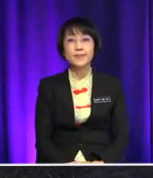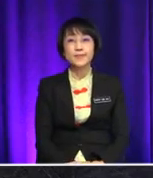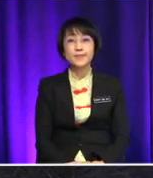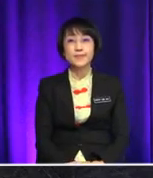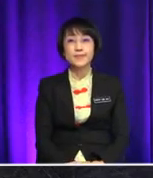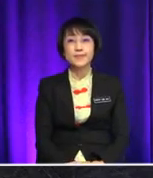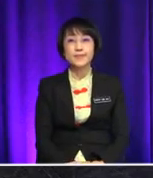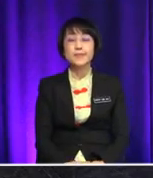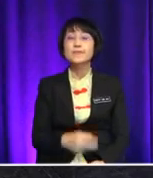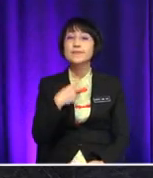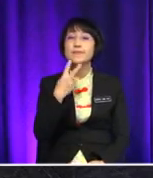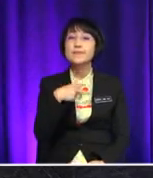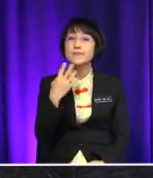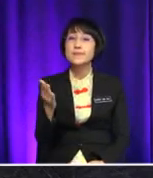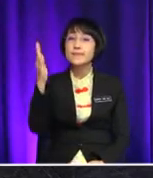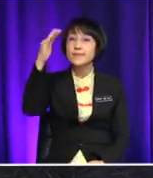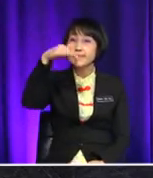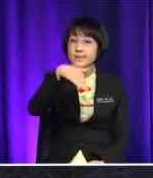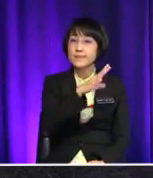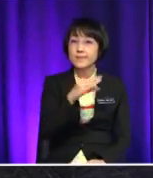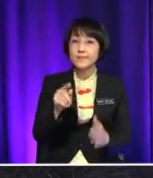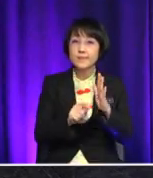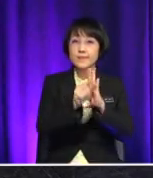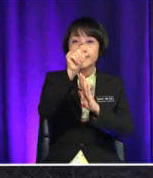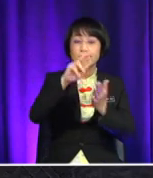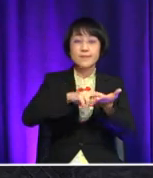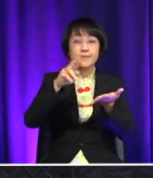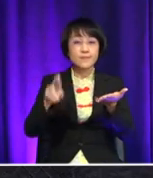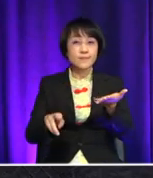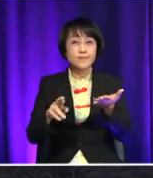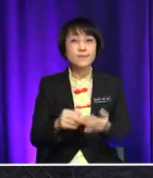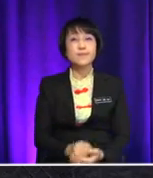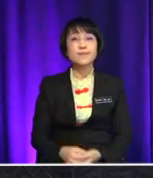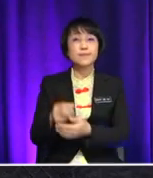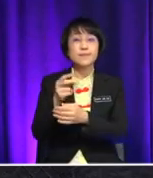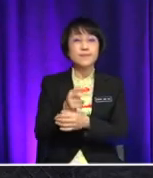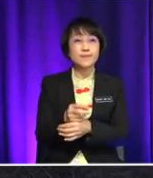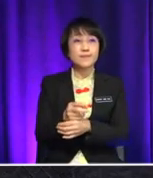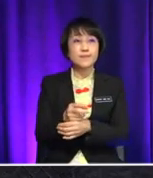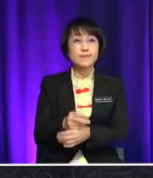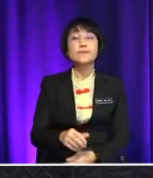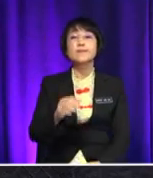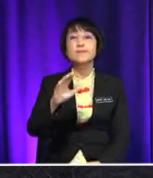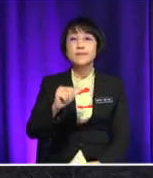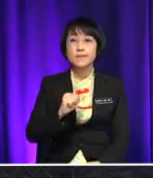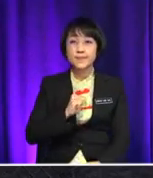ah turun naik nada dan juga tinggi rendah nada dan kita karena memelihara ada sopan